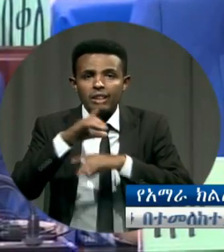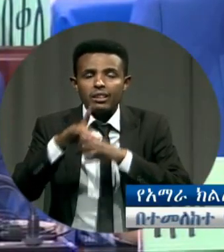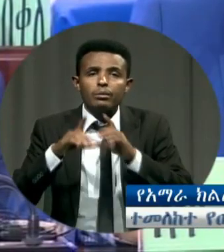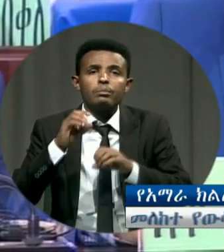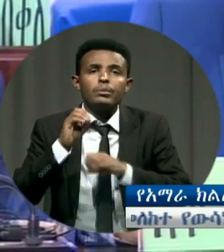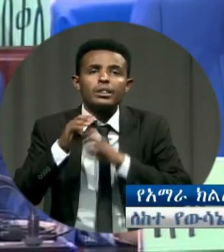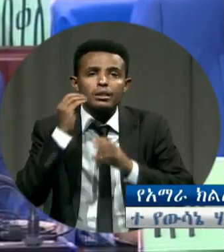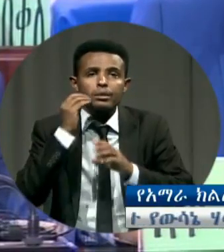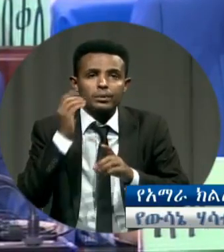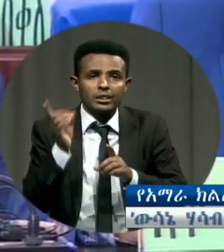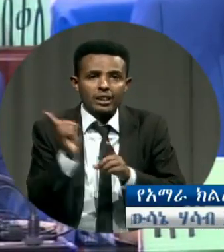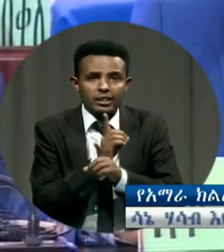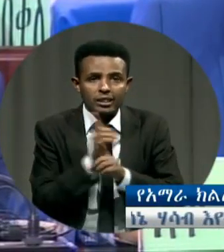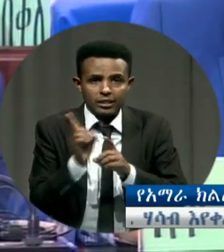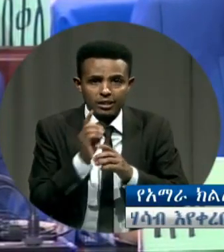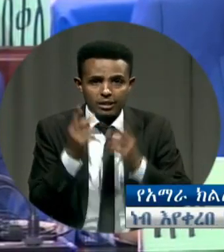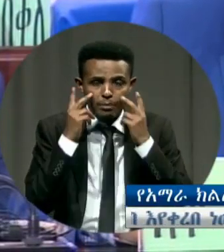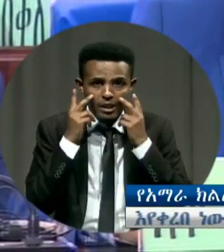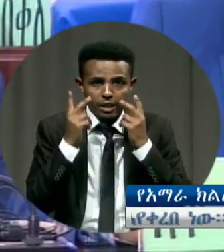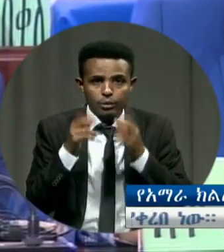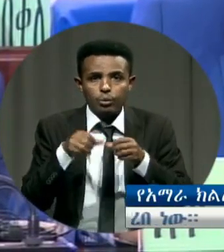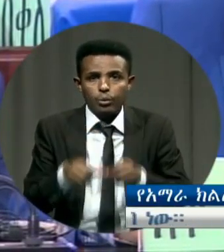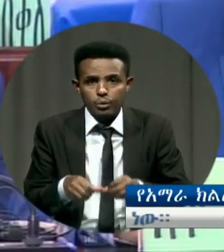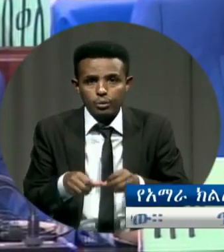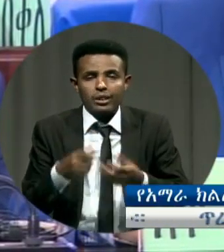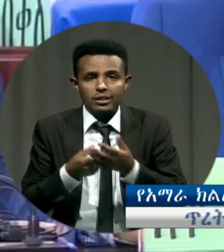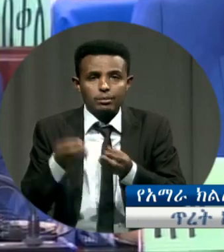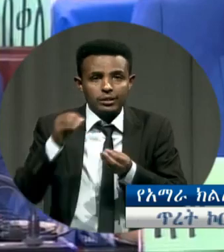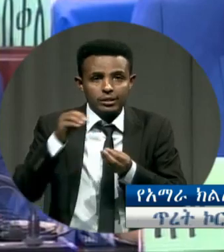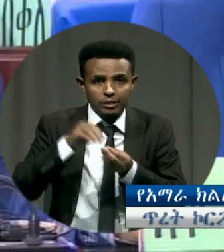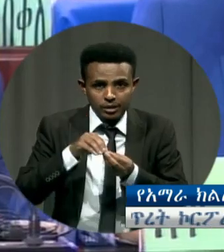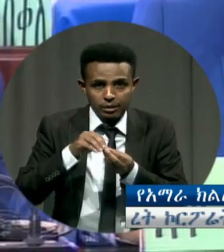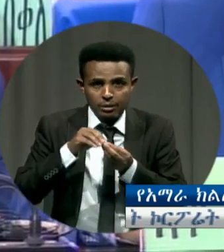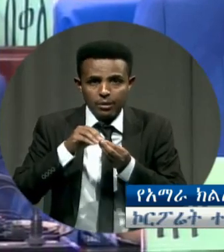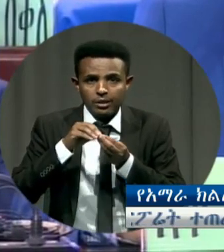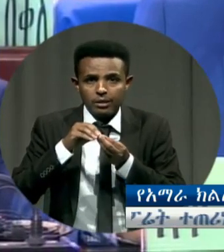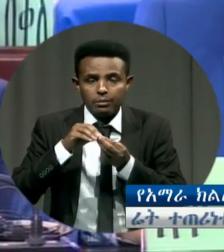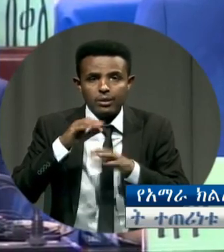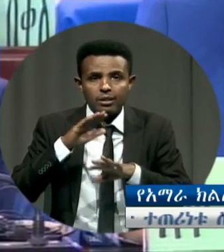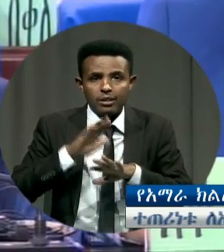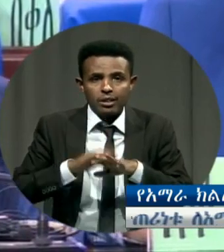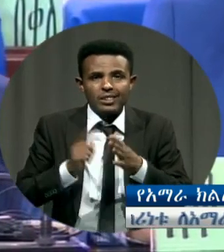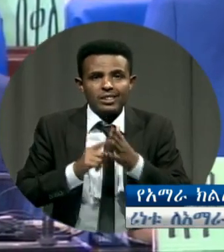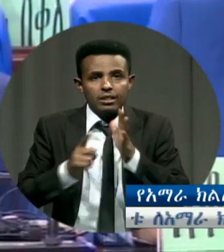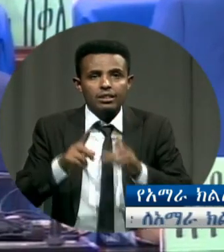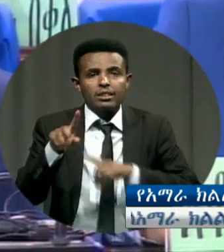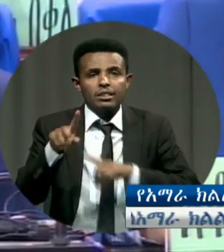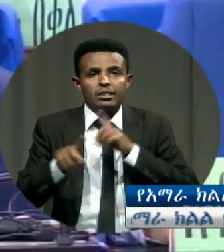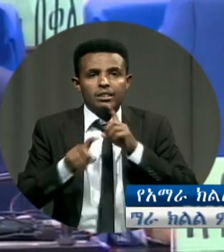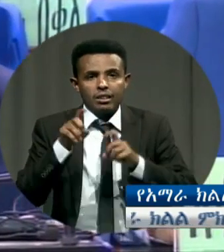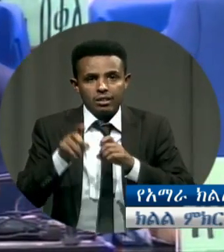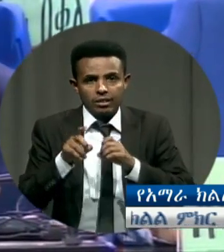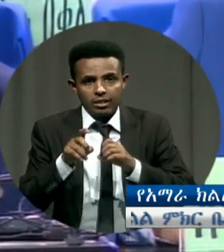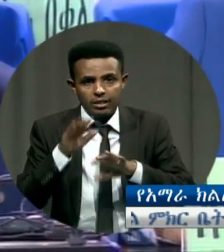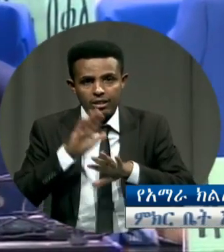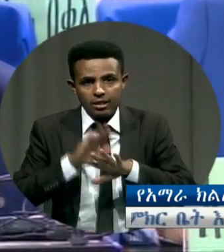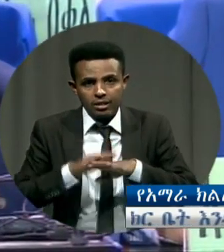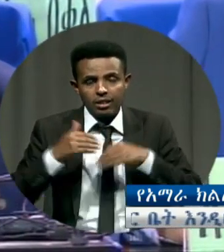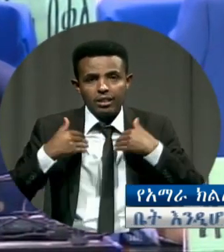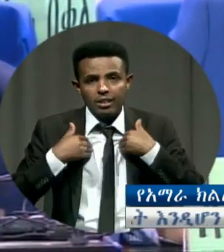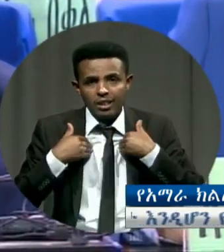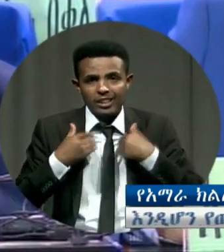እንዳለበት አቅጣጫ ተመላክቶ ቆይቷል። ከዚህ በተጨማሪ የጥረት ኮርፖሬት የሚታዩ የግልጸኝነት የተጠያቂነትና የሌላቸው አሰራሮች